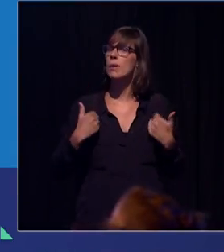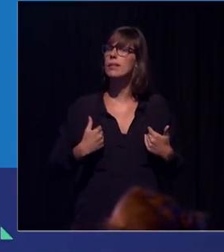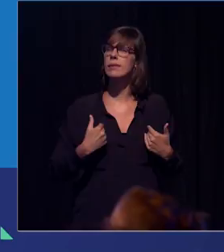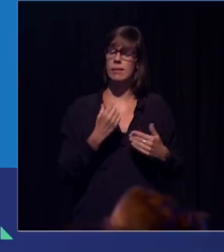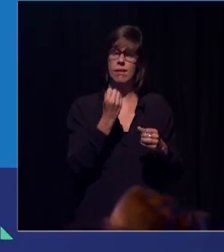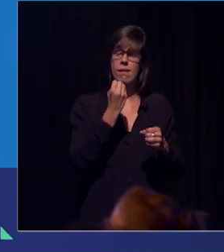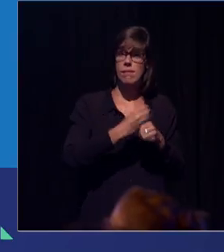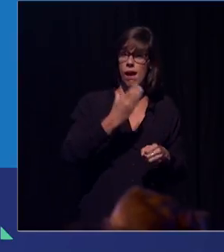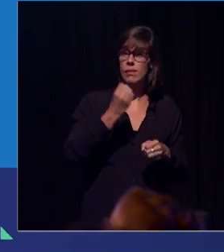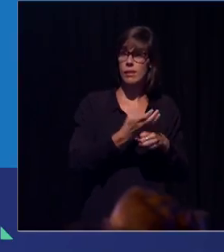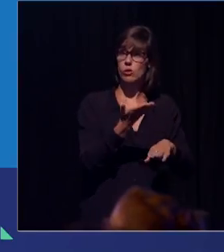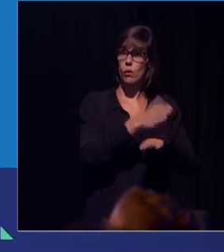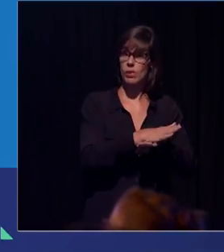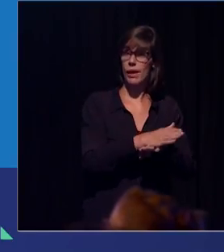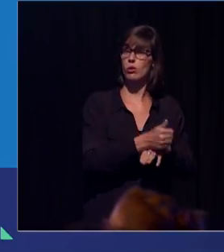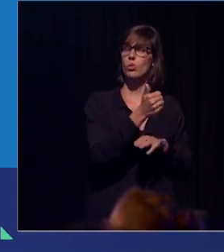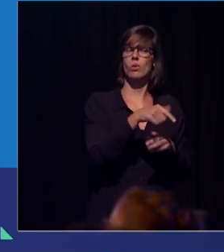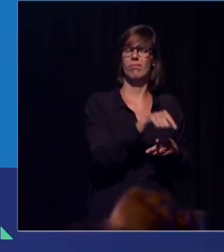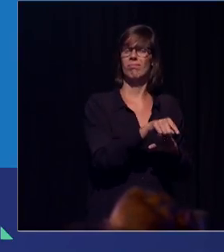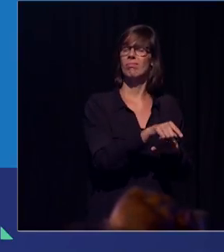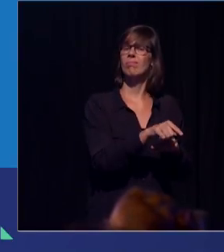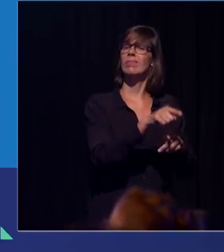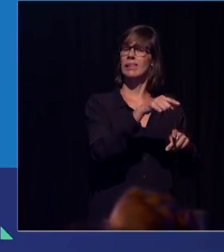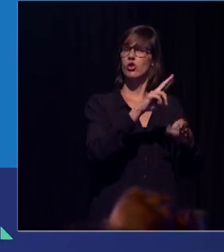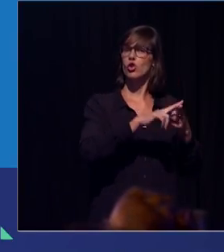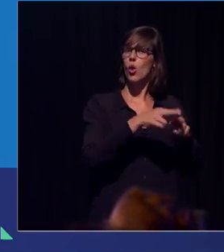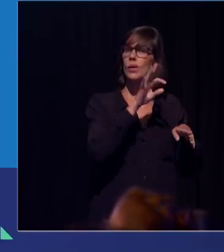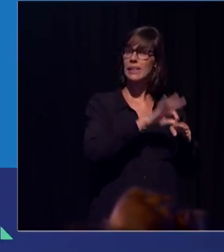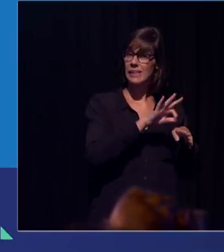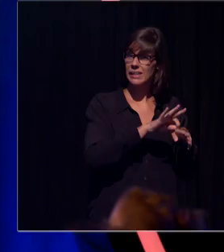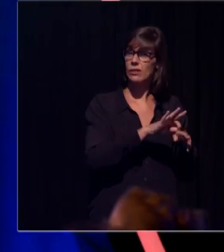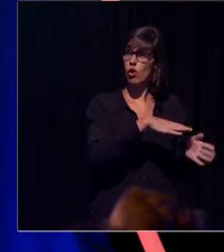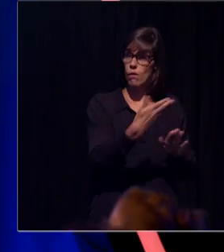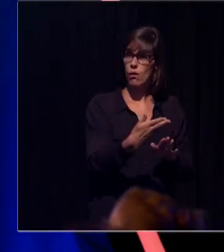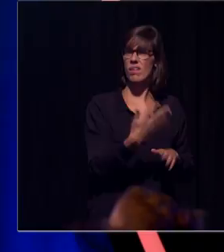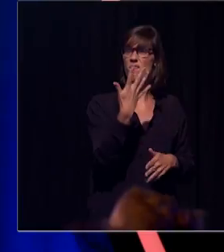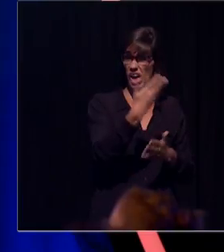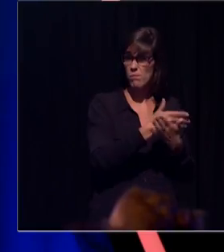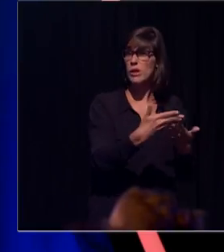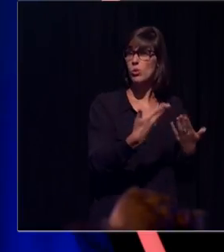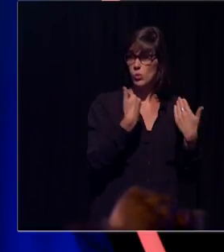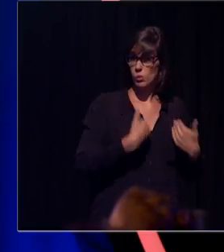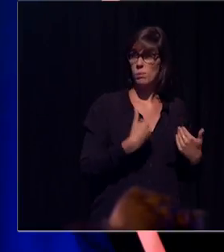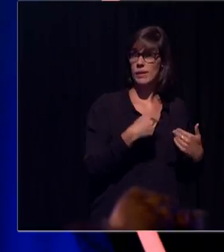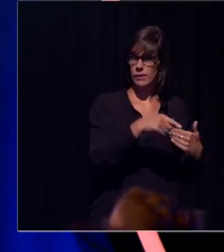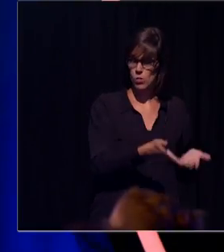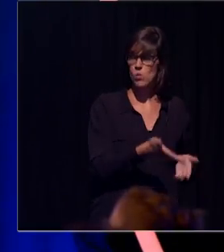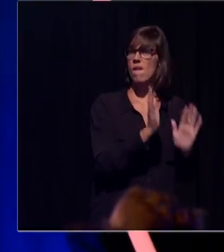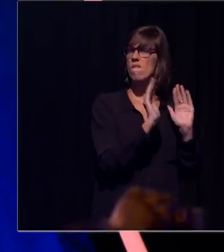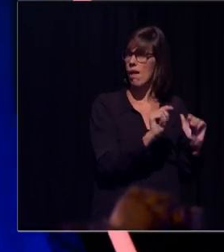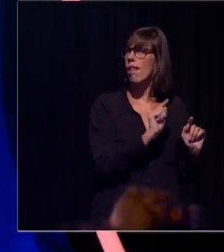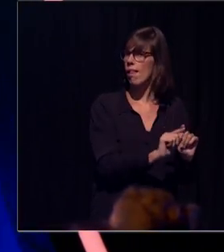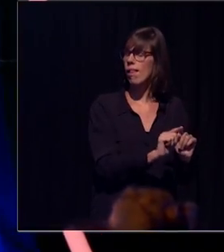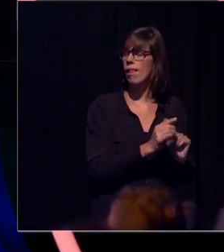overlijden door de gevolgen van diabetes, dan schat men dat op vijf miljoen. Nu, waarom is